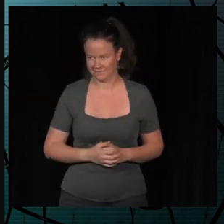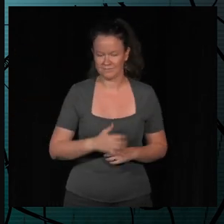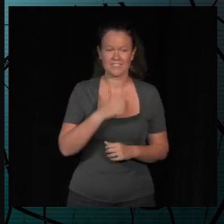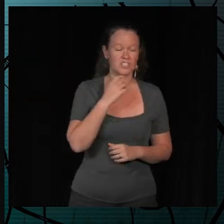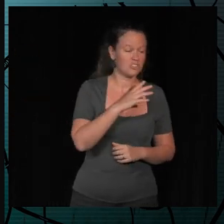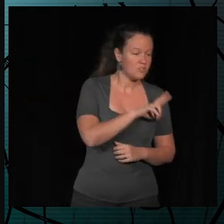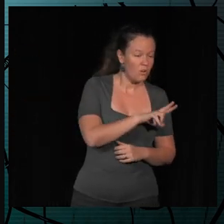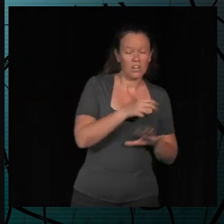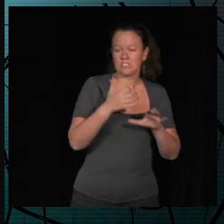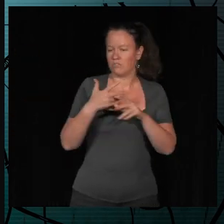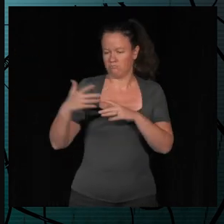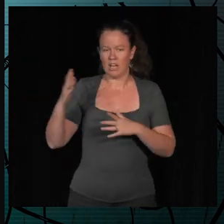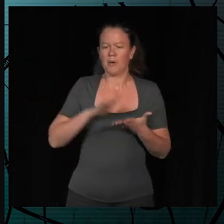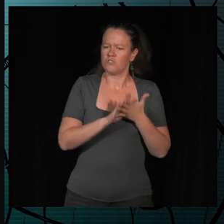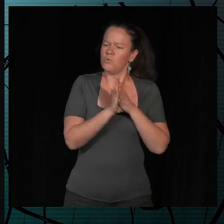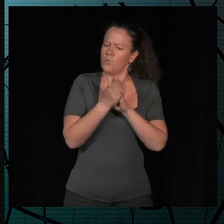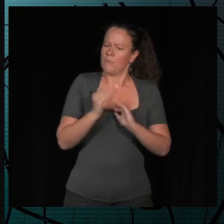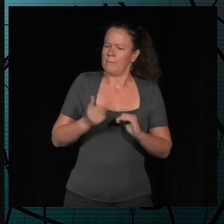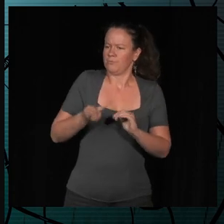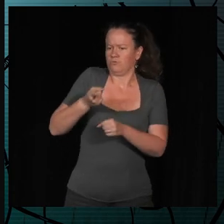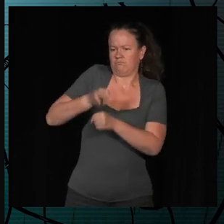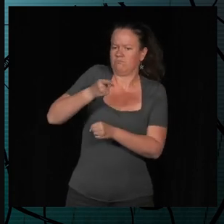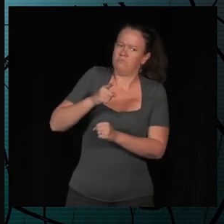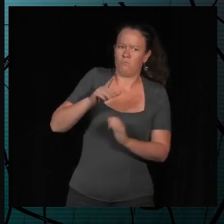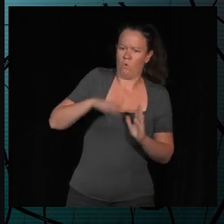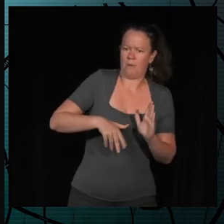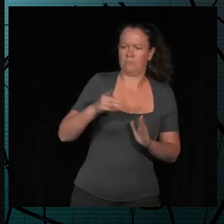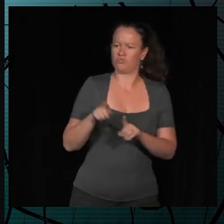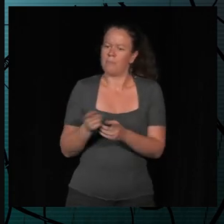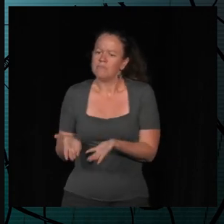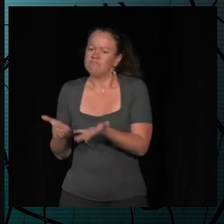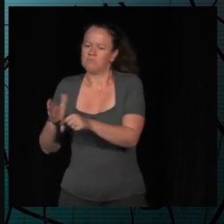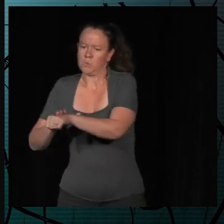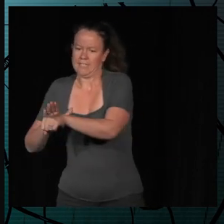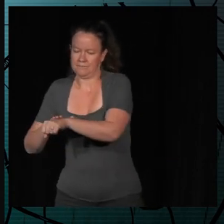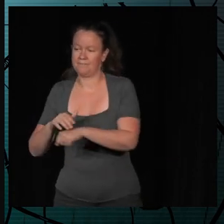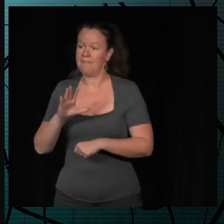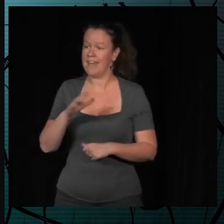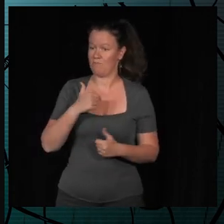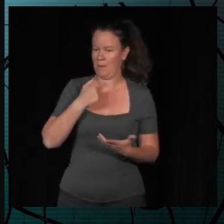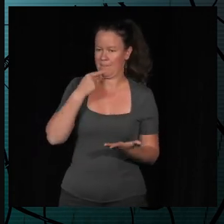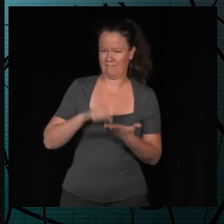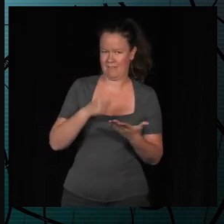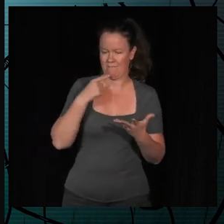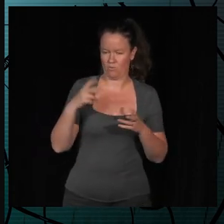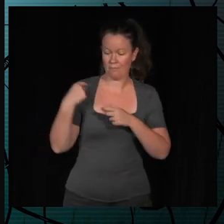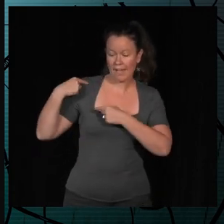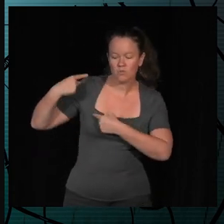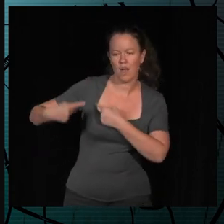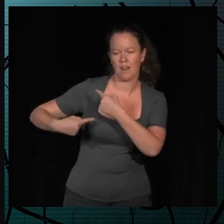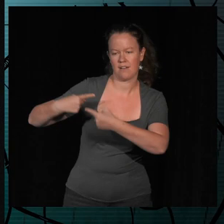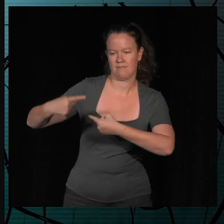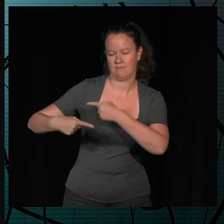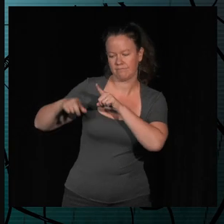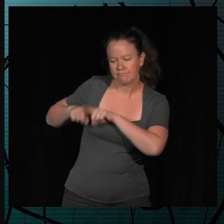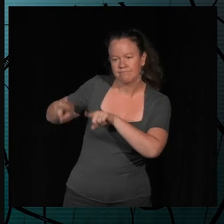positifs et pas des conseils négatifs mais qu'elle SAA a très bien résumé les choses en parlant de ritualisation quand j'ai proposé 36 9 12